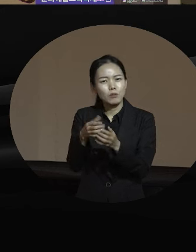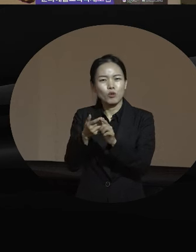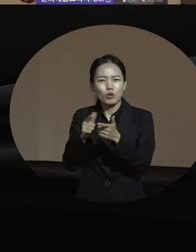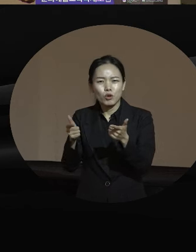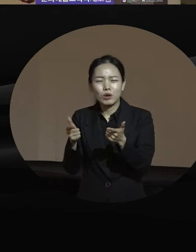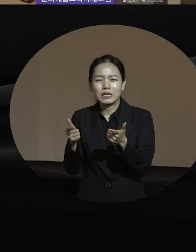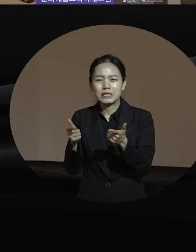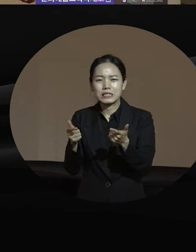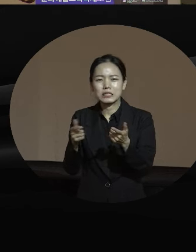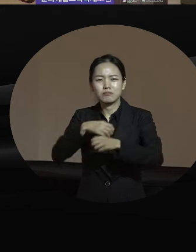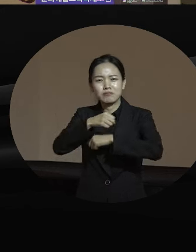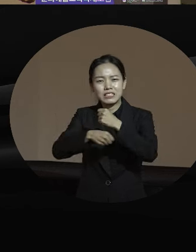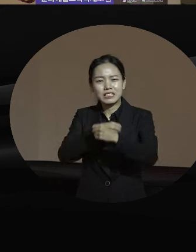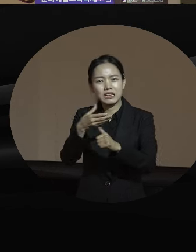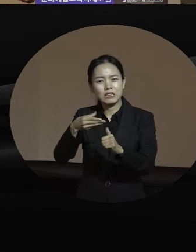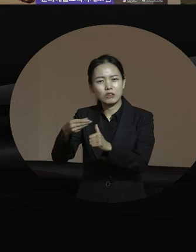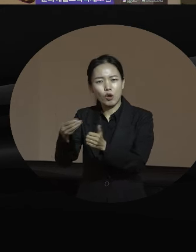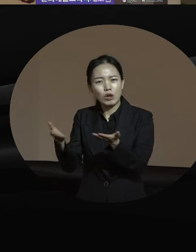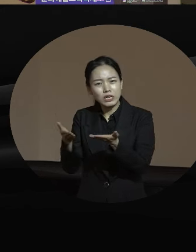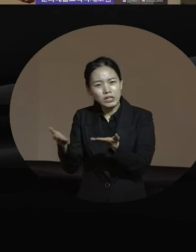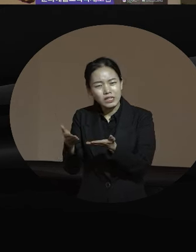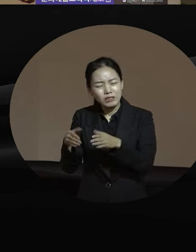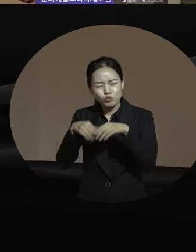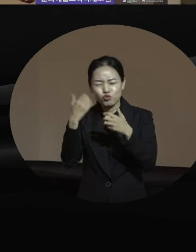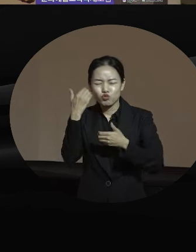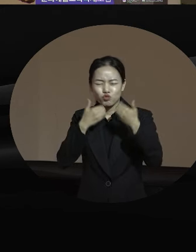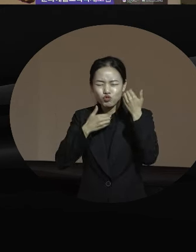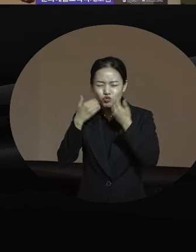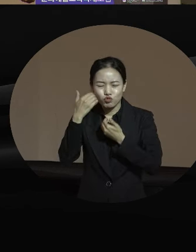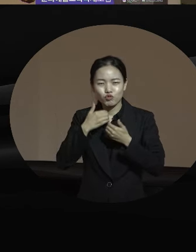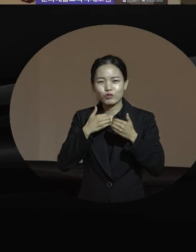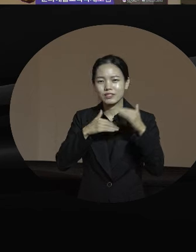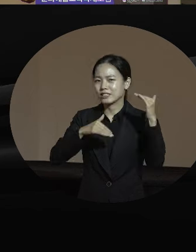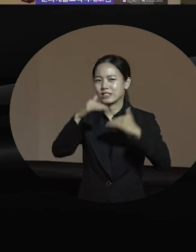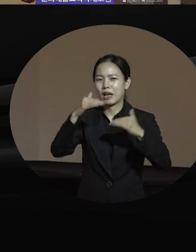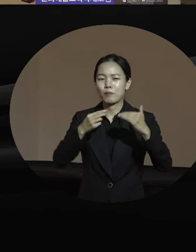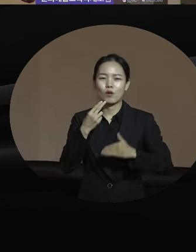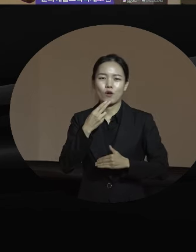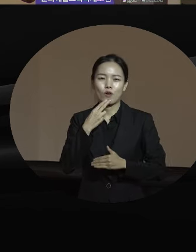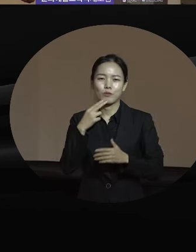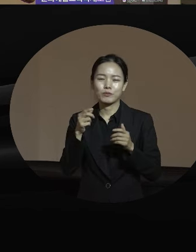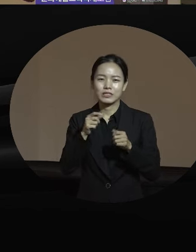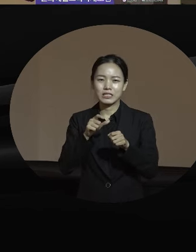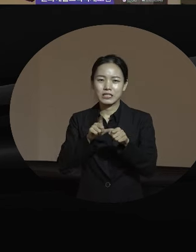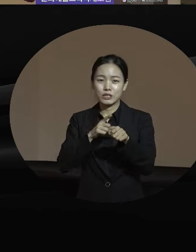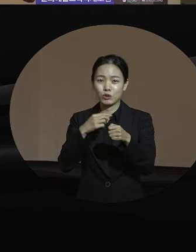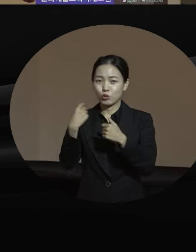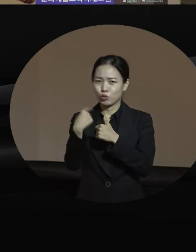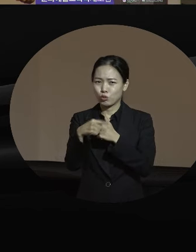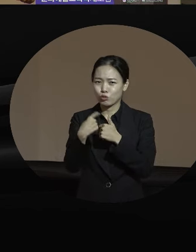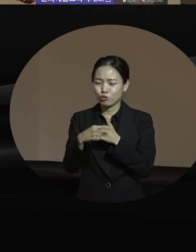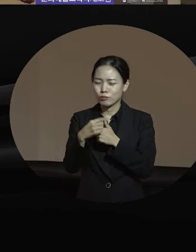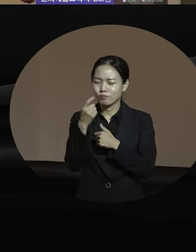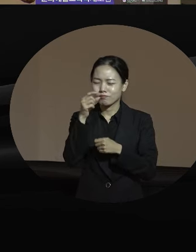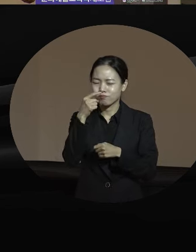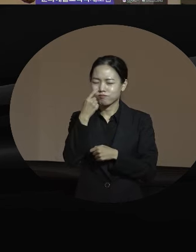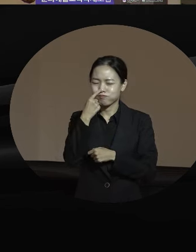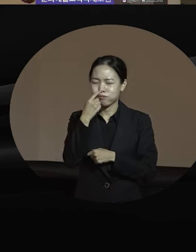다문화 이혼 가정 자녀 등의 복합위기층까지 누구나 차별 없이 문화예술 교육을 누릴 수 있도록 사회적 접근성을 확대할